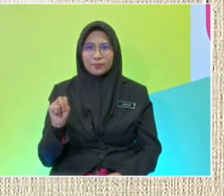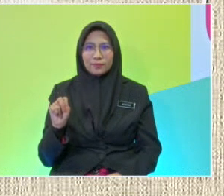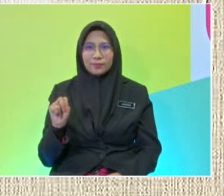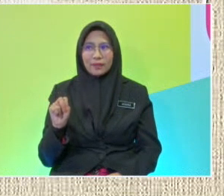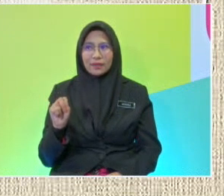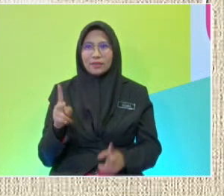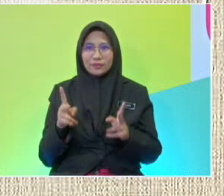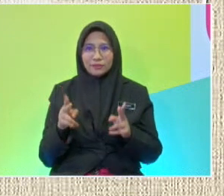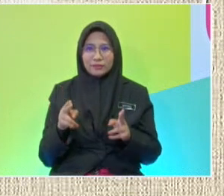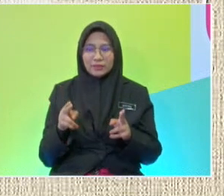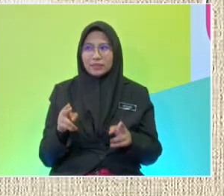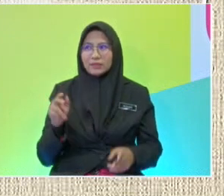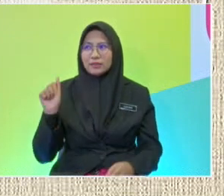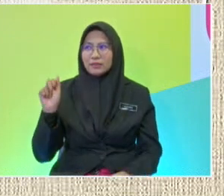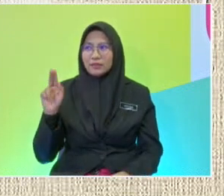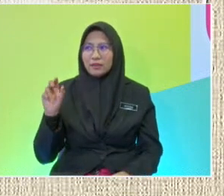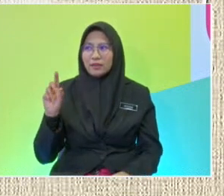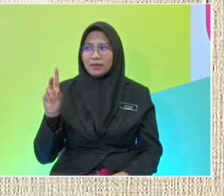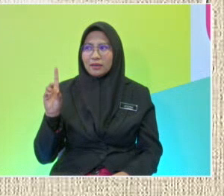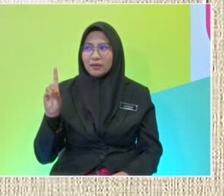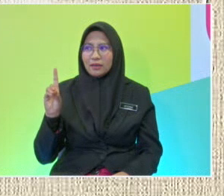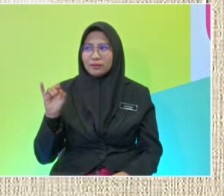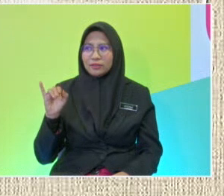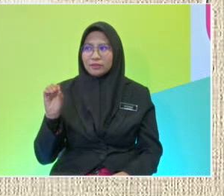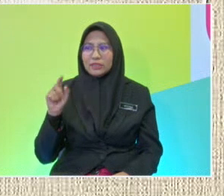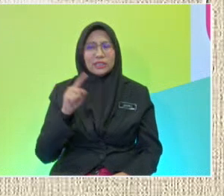ini semua software yang udah di belajar semester